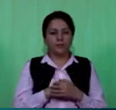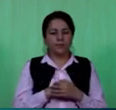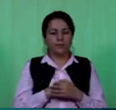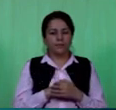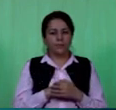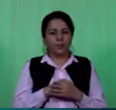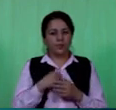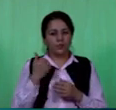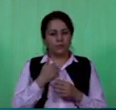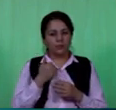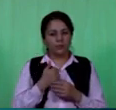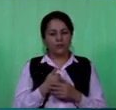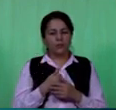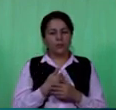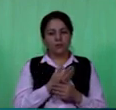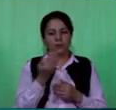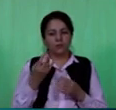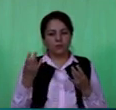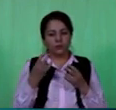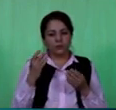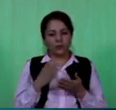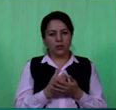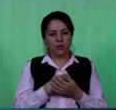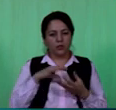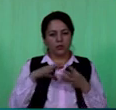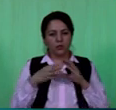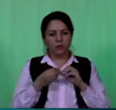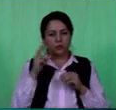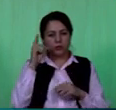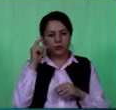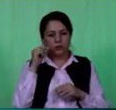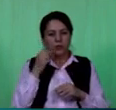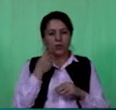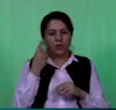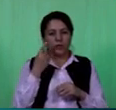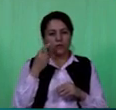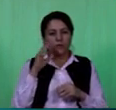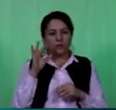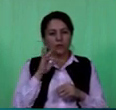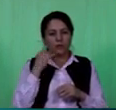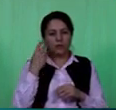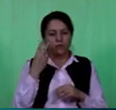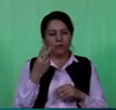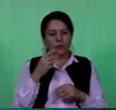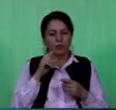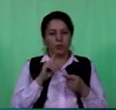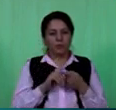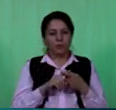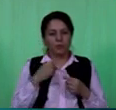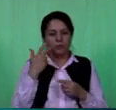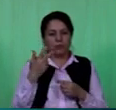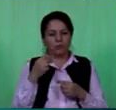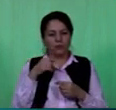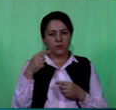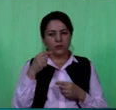сначала мы должны найти сумму чисел 1 и 2 прибавляем 3 и вычтем